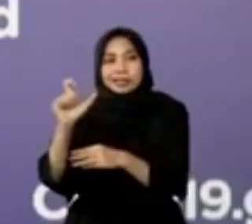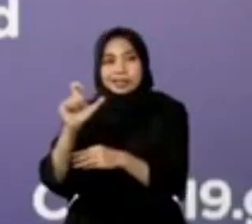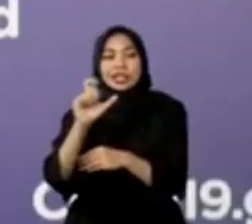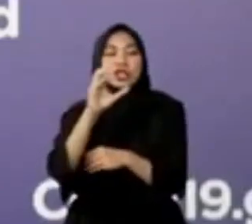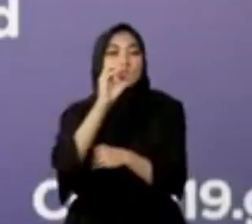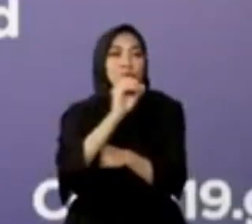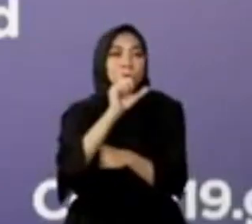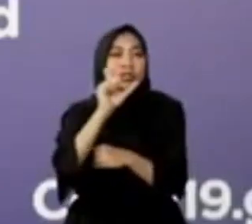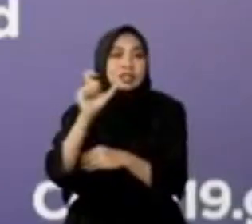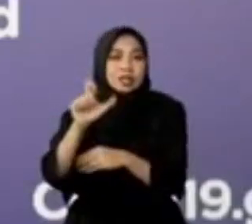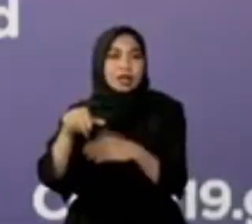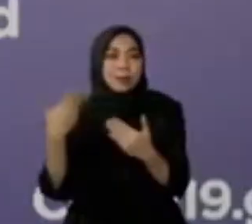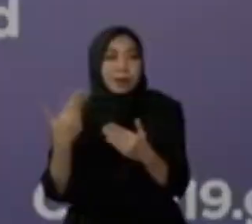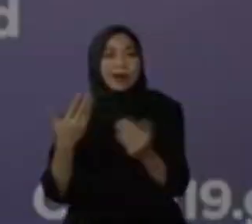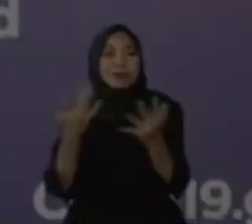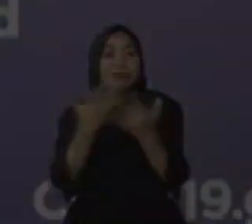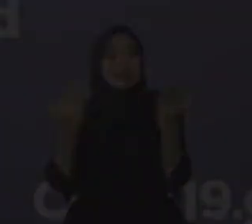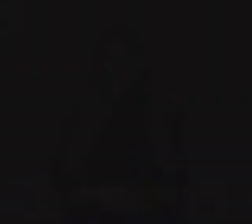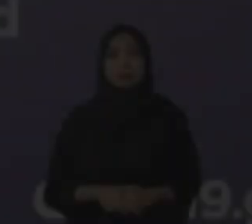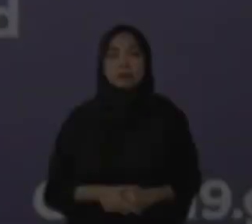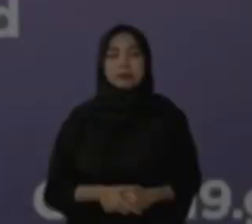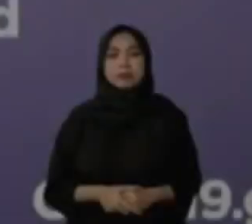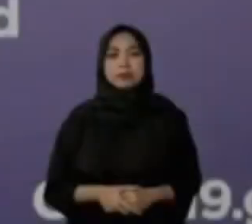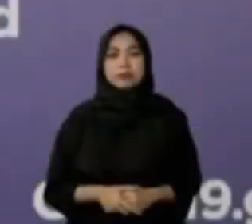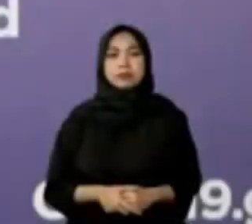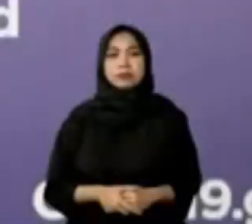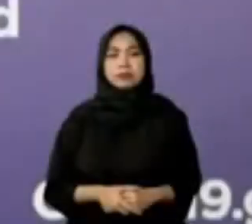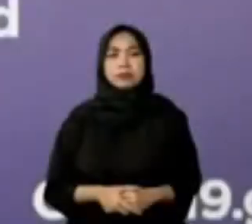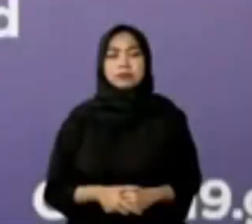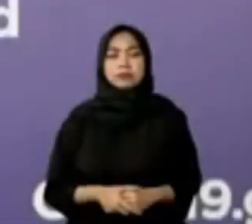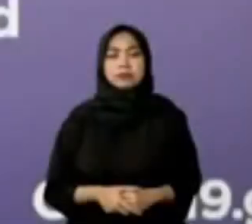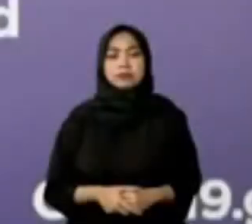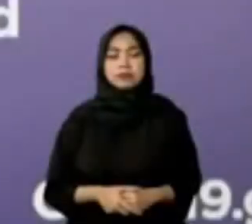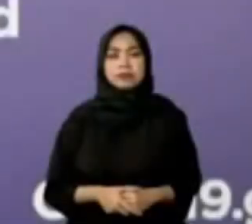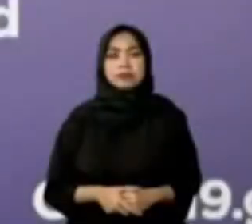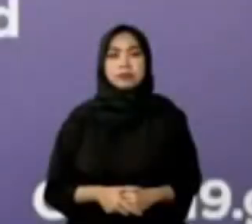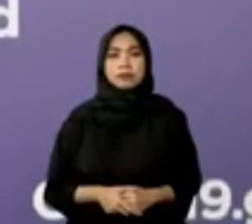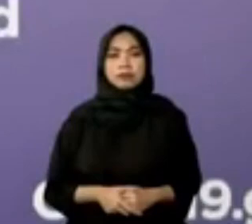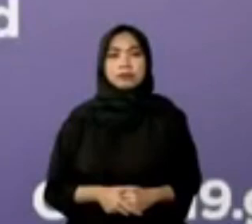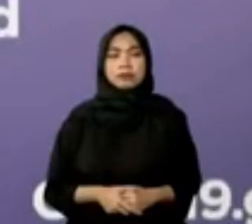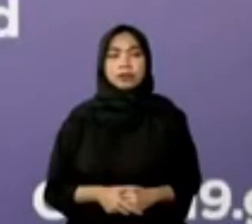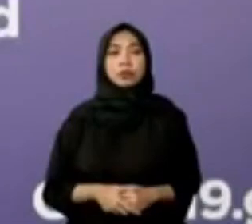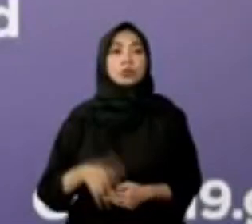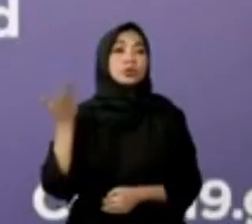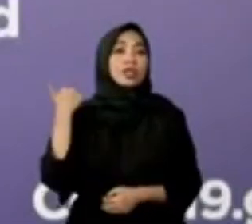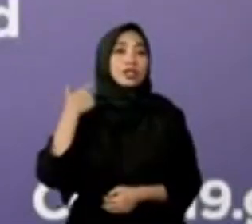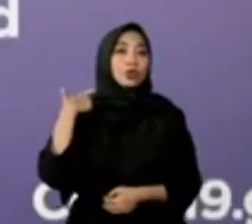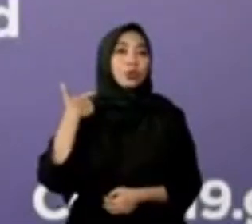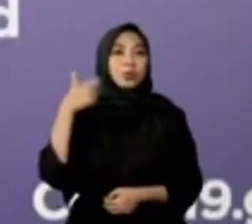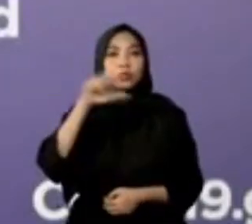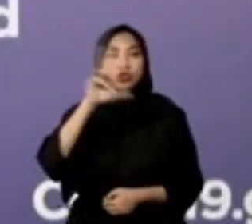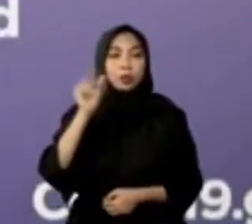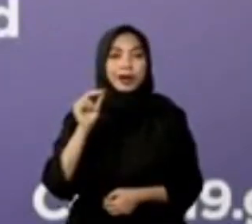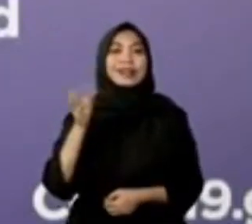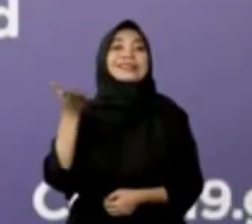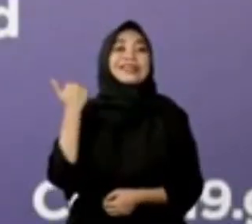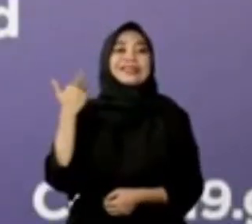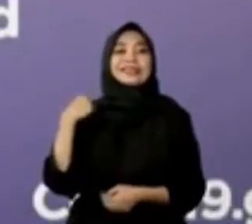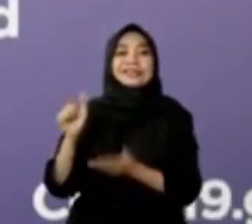mengetatkan kedisiplinan masyarakat. Tadi dilaporkan di Gubernur Jawa Barat